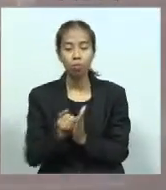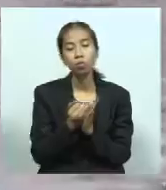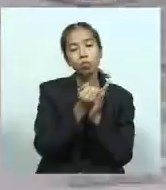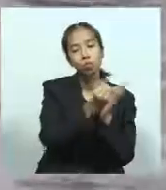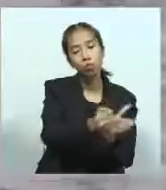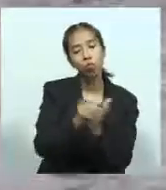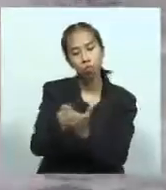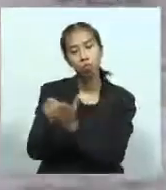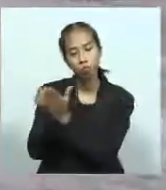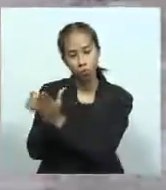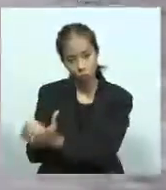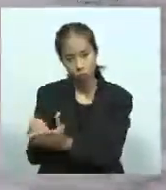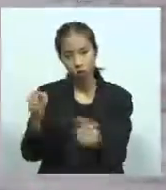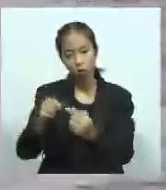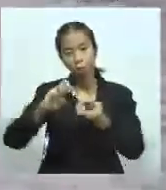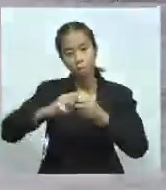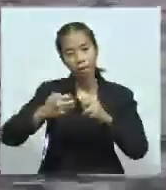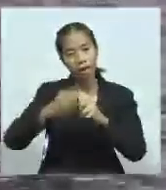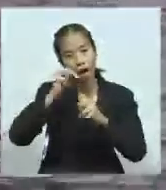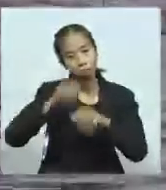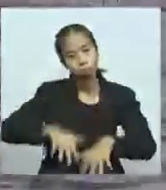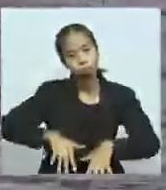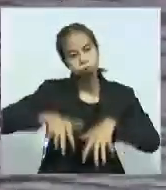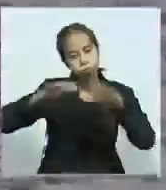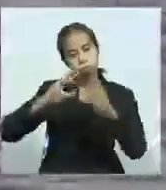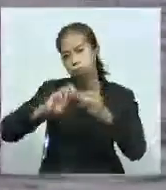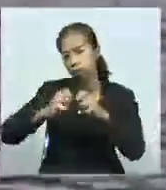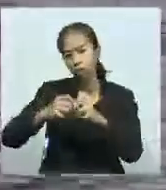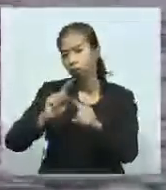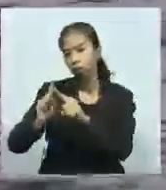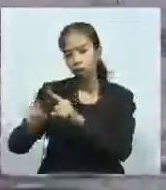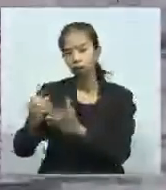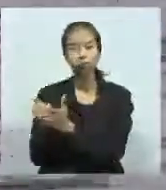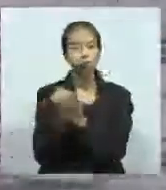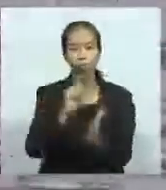ภัยและบรรเทาสาธารณภัยในกรณีเกิดเหตุได้อย่างทันท่วงที